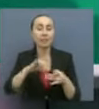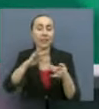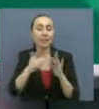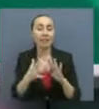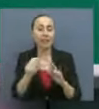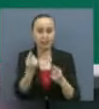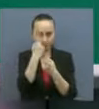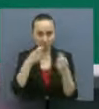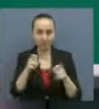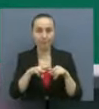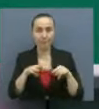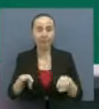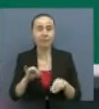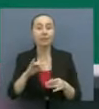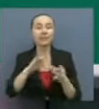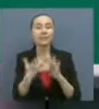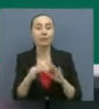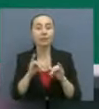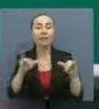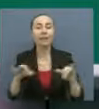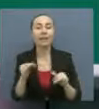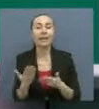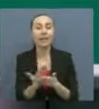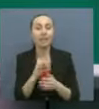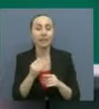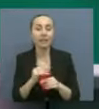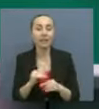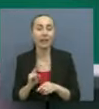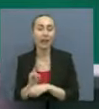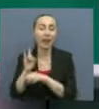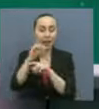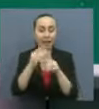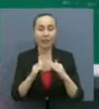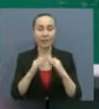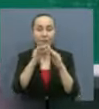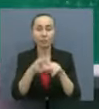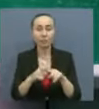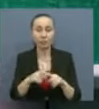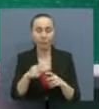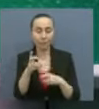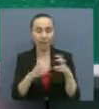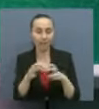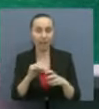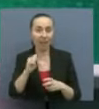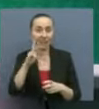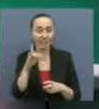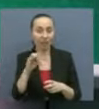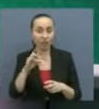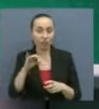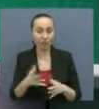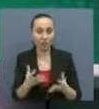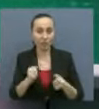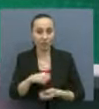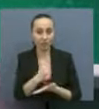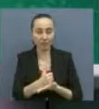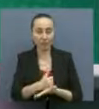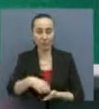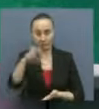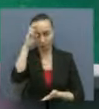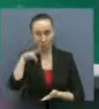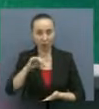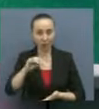этом сообщил министр цифрового развития, инноваций и аэрокосмической промышленности Аскар Жумагалиев на приеме у главы государства